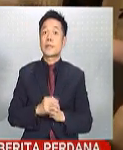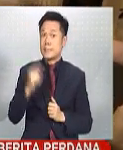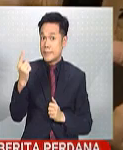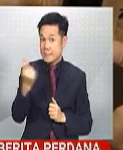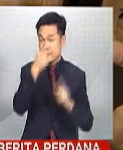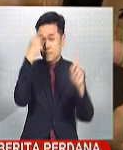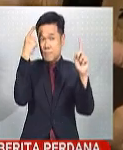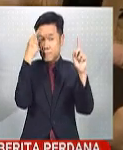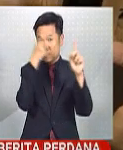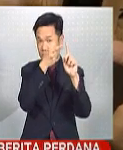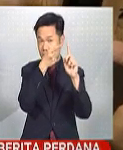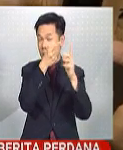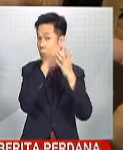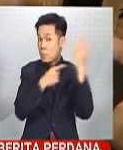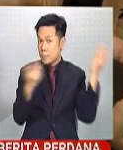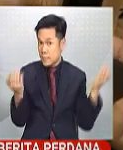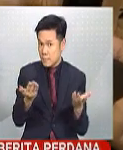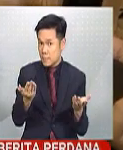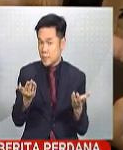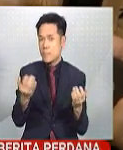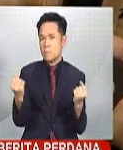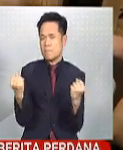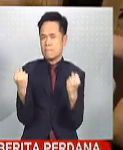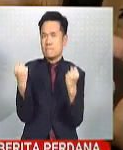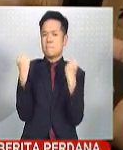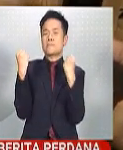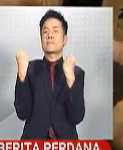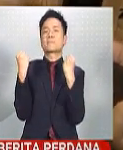objektif utama ia memang memperkukuhkan